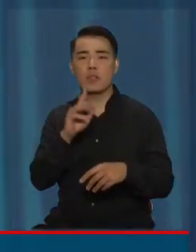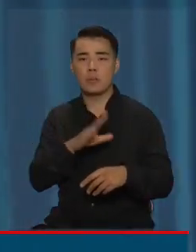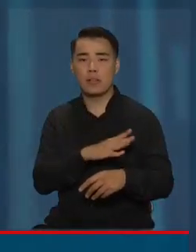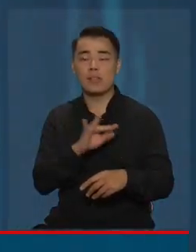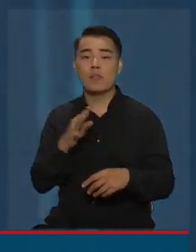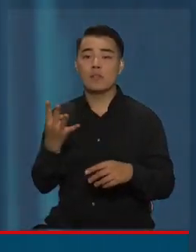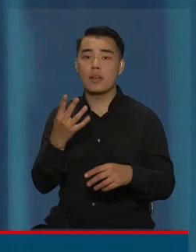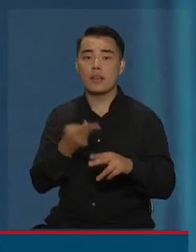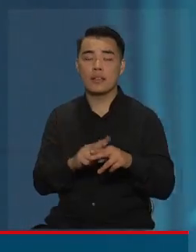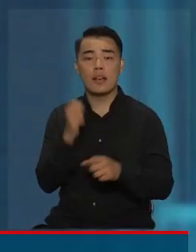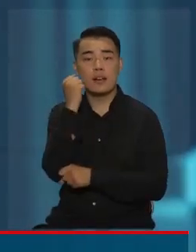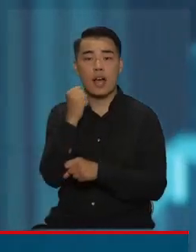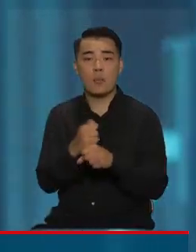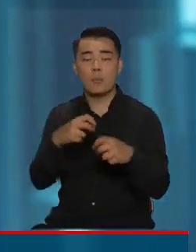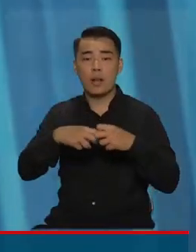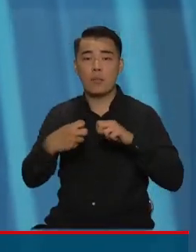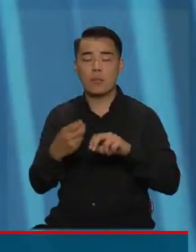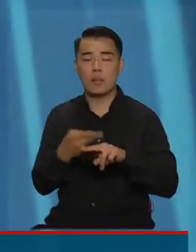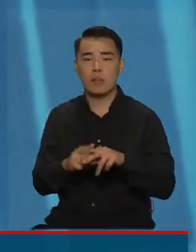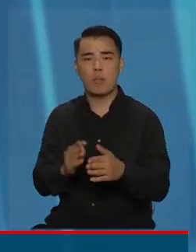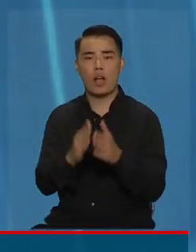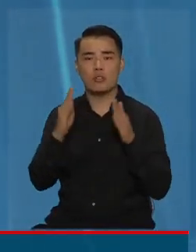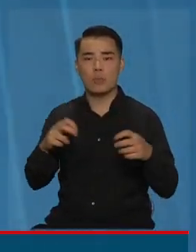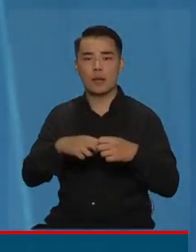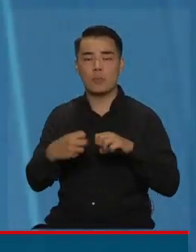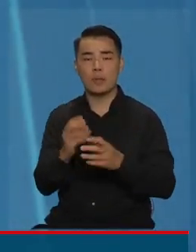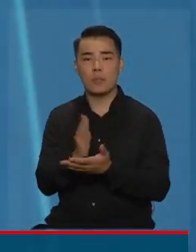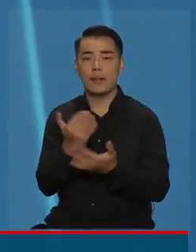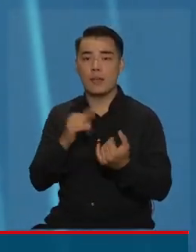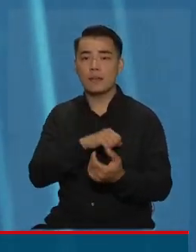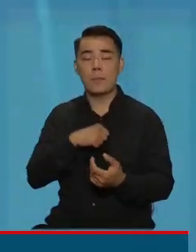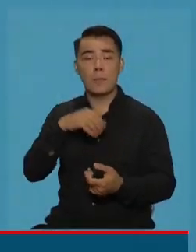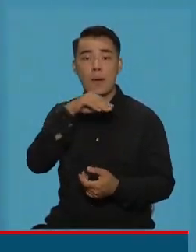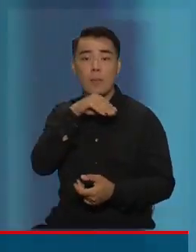Төртінші, енді кадр мәселесі бұл үлкен мәселе. Қазір шығып атқан мамандар,